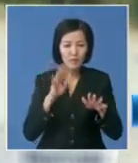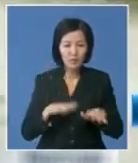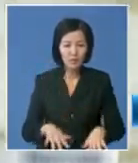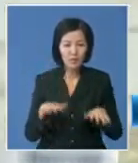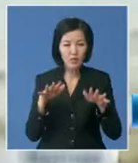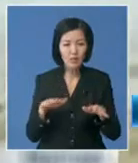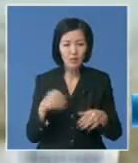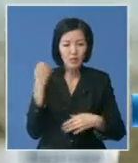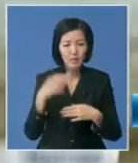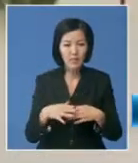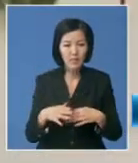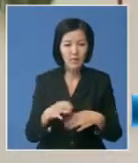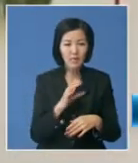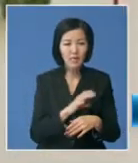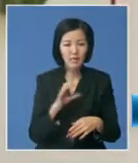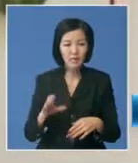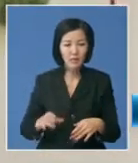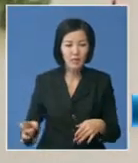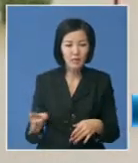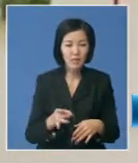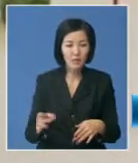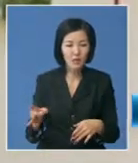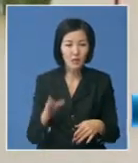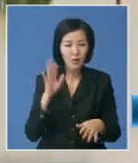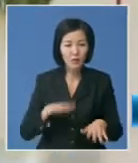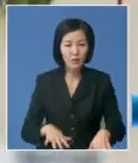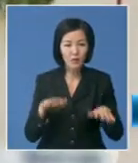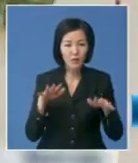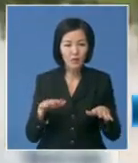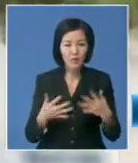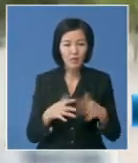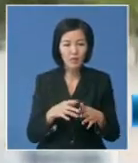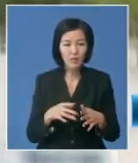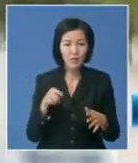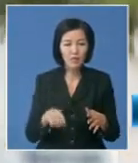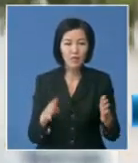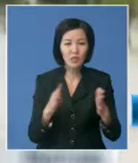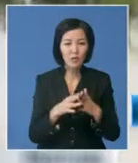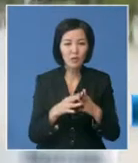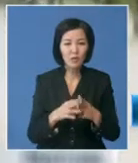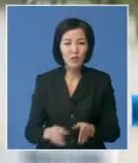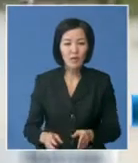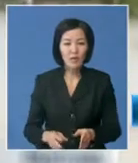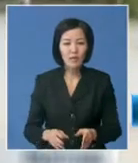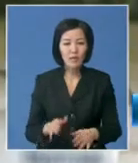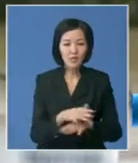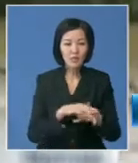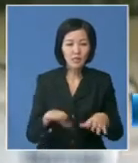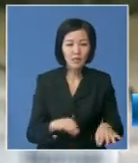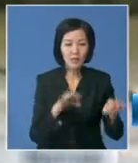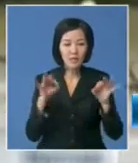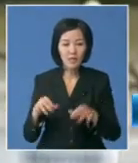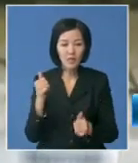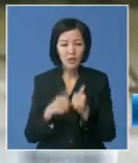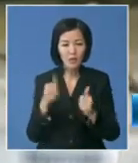частично северные регионы страны потопленные сельхозугодья и более тысячи домов идет эвакуация жителей отметим ежегодно в